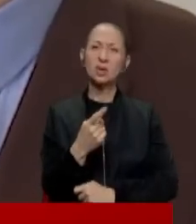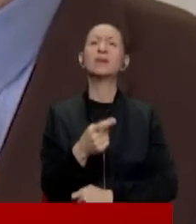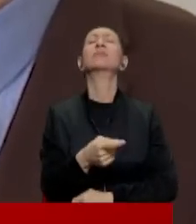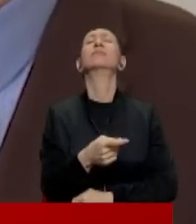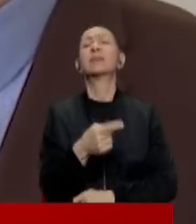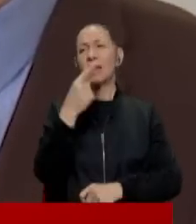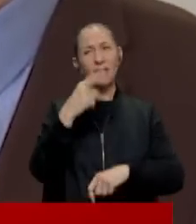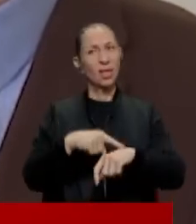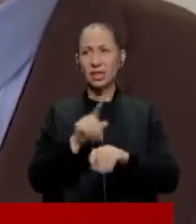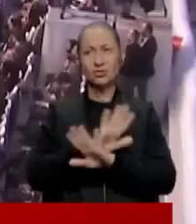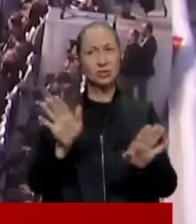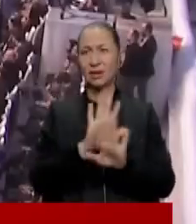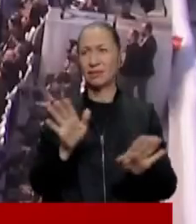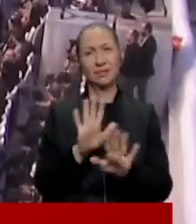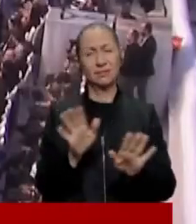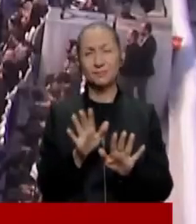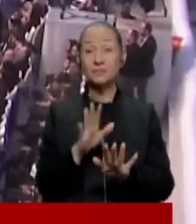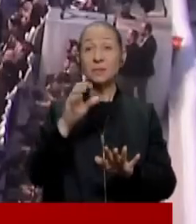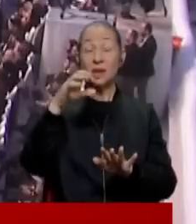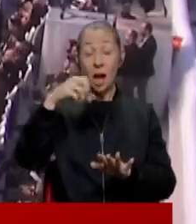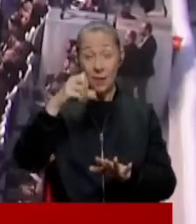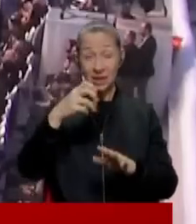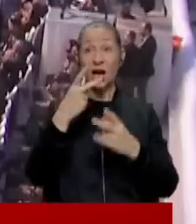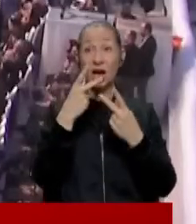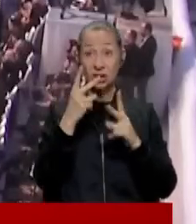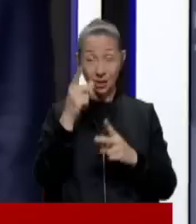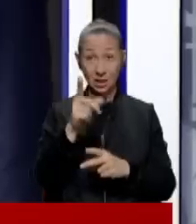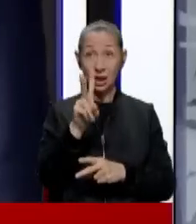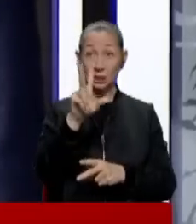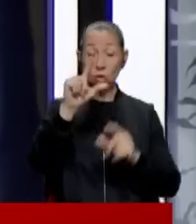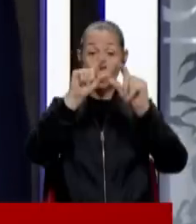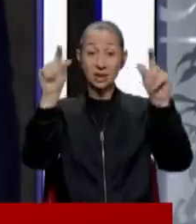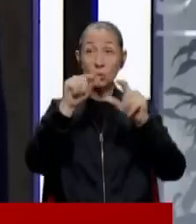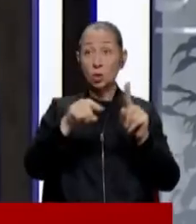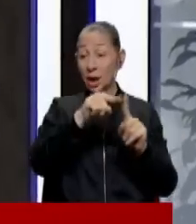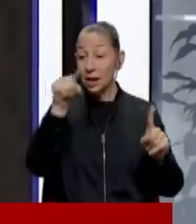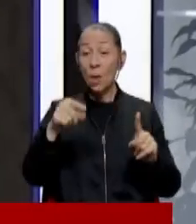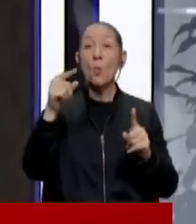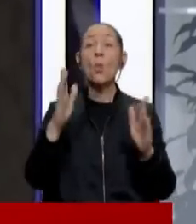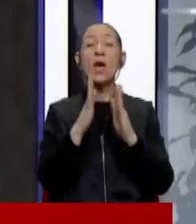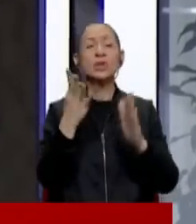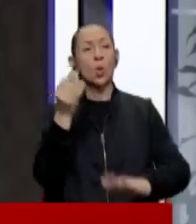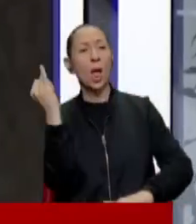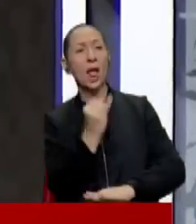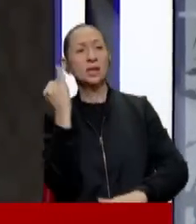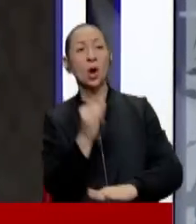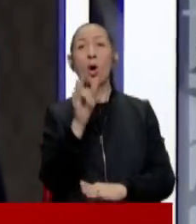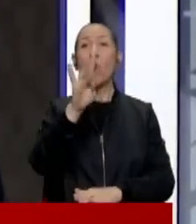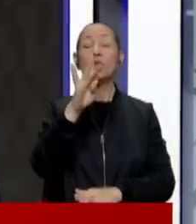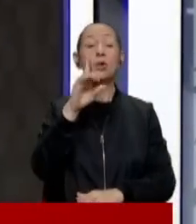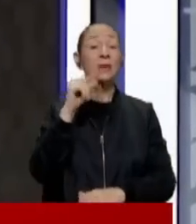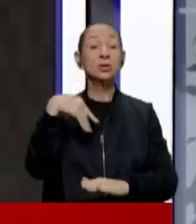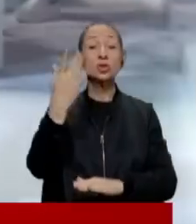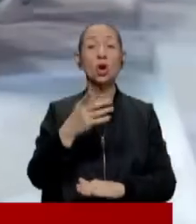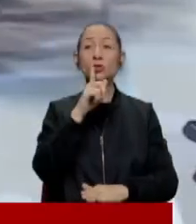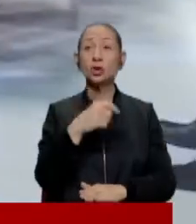hiç de inandırıcı değil hiç AK Parti beyannamesi 23 başlıktan oluşuyor bugüne kadar muhalefetin çokça eleştirdiği 14 Mayıs